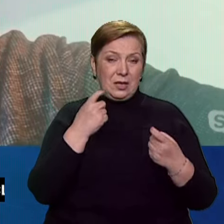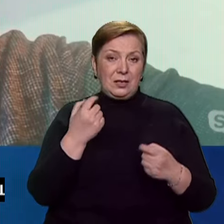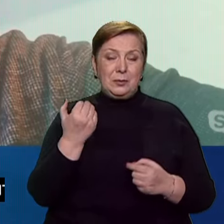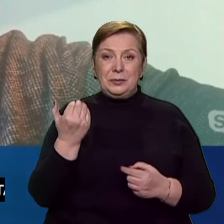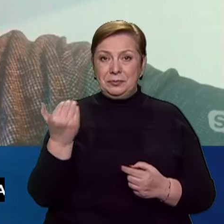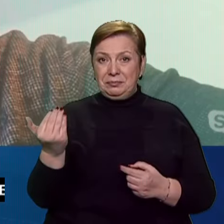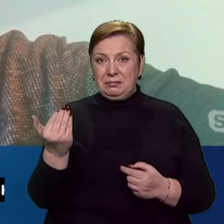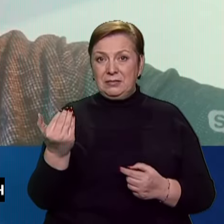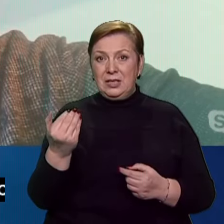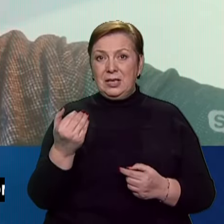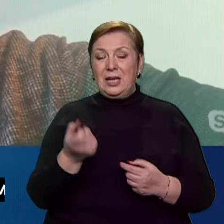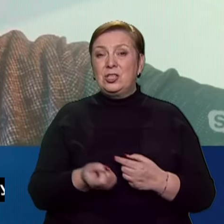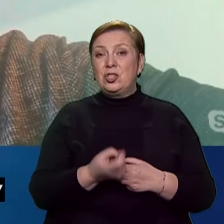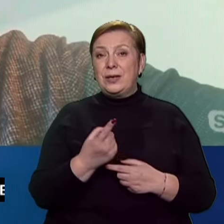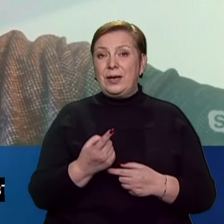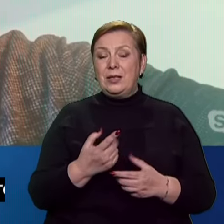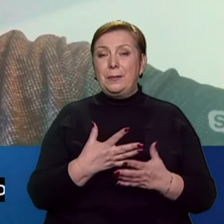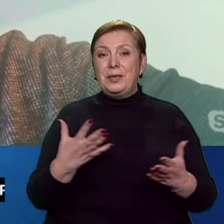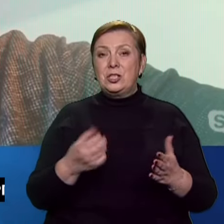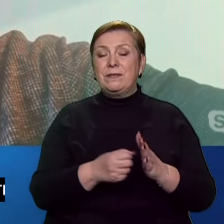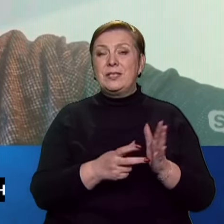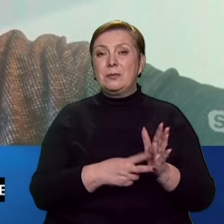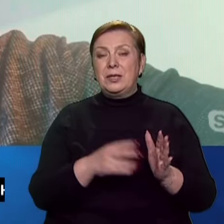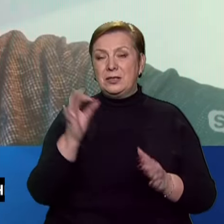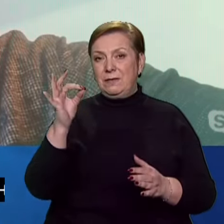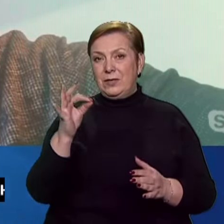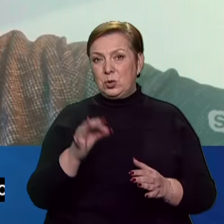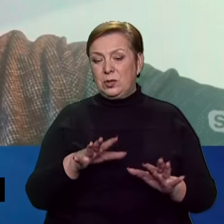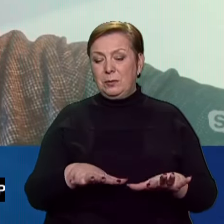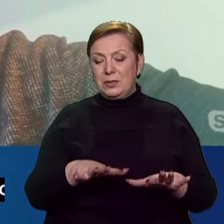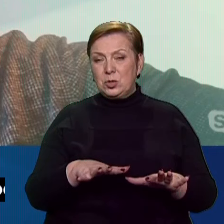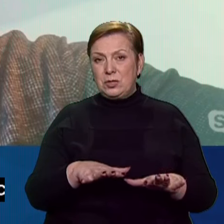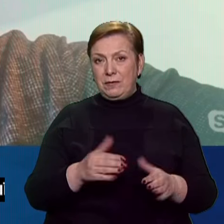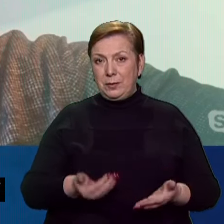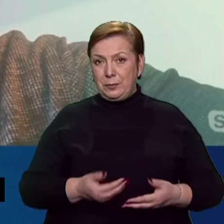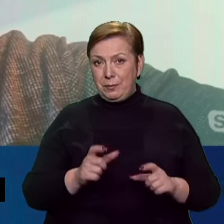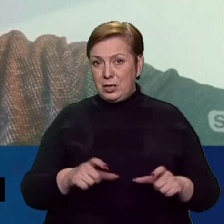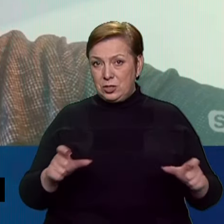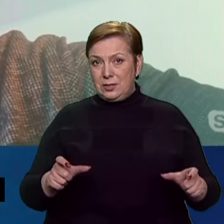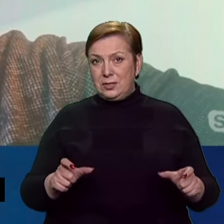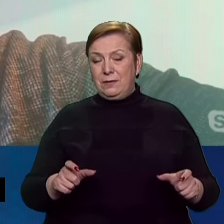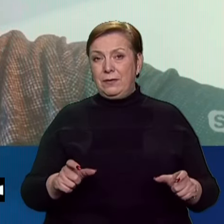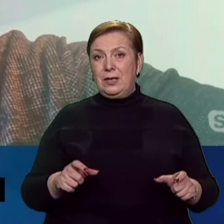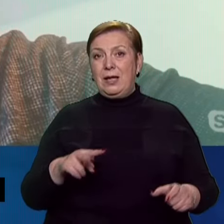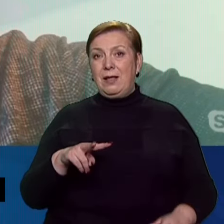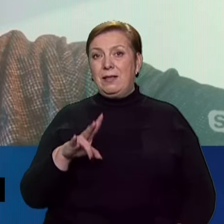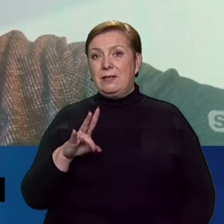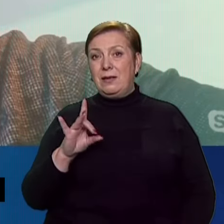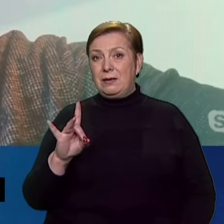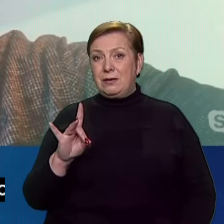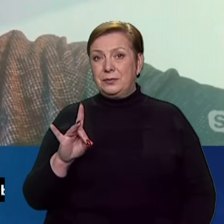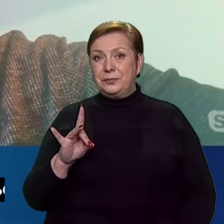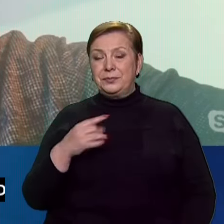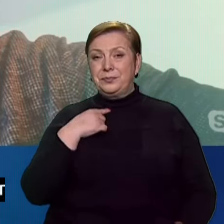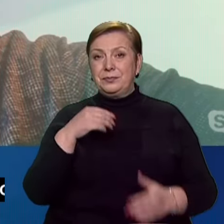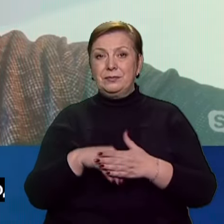їхніх джерел, це там більше 18% місцевих мешканців по так званій ЛНР проголосували